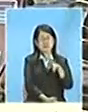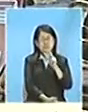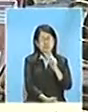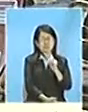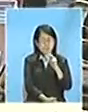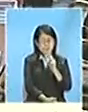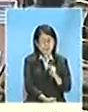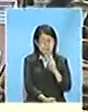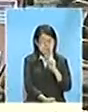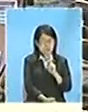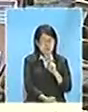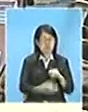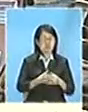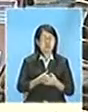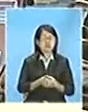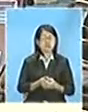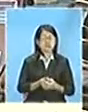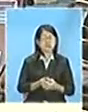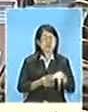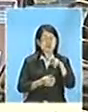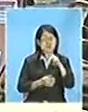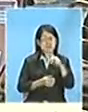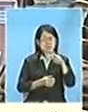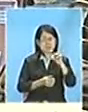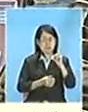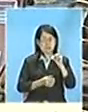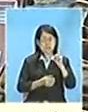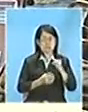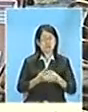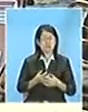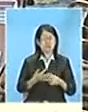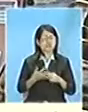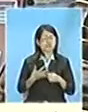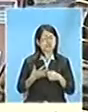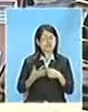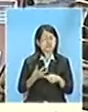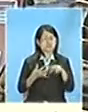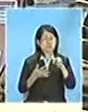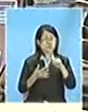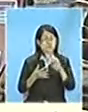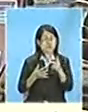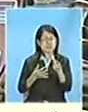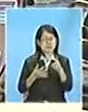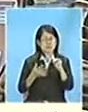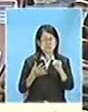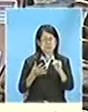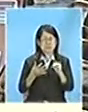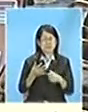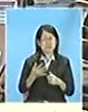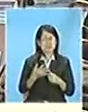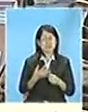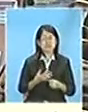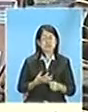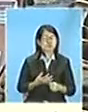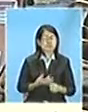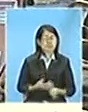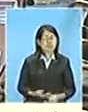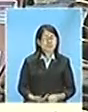ตกานนท์นางนฤมลสิริวัฒน์นายนิคมไวยรัชพาณิชย